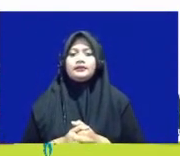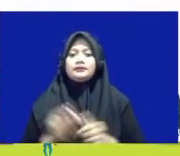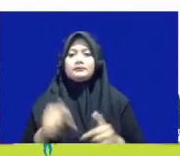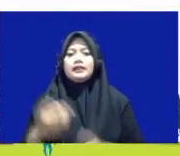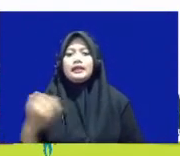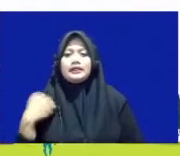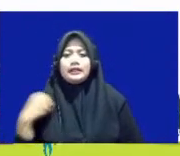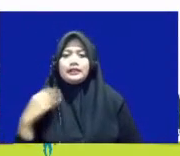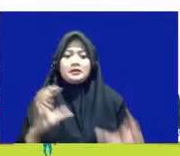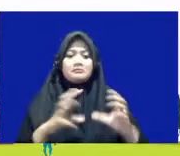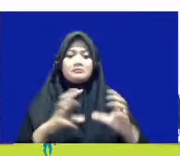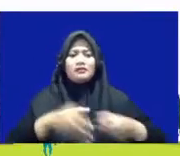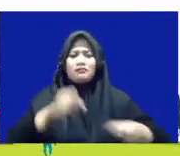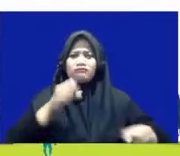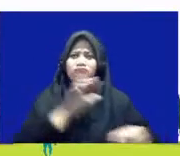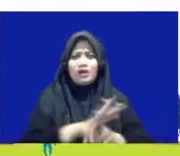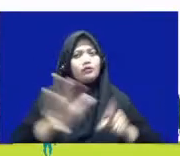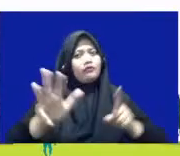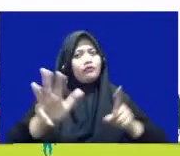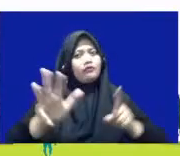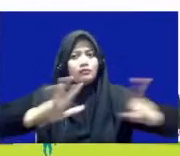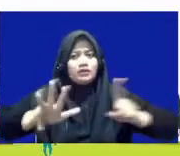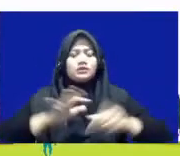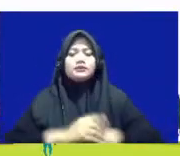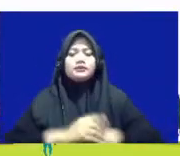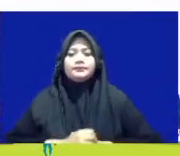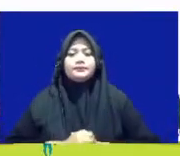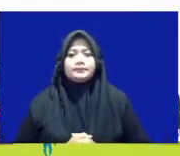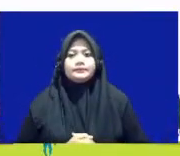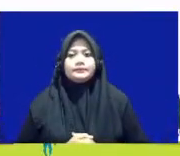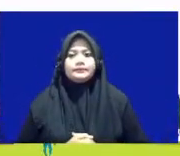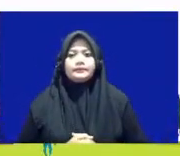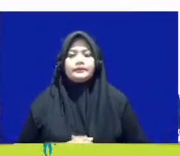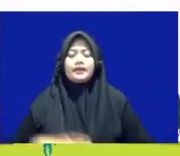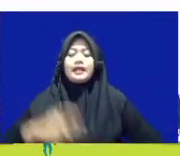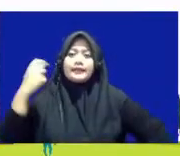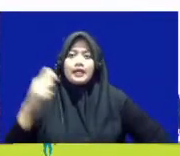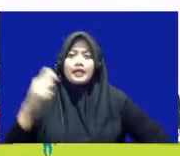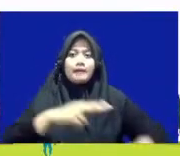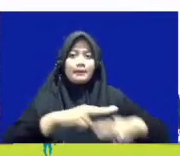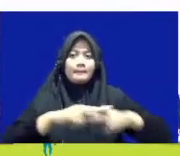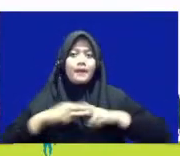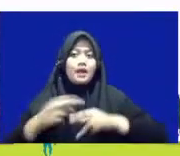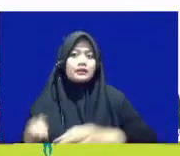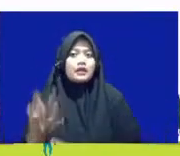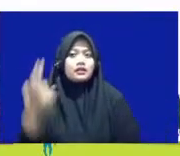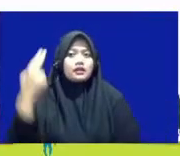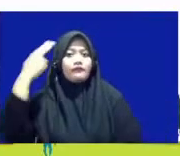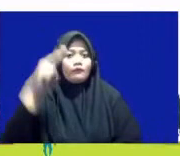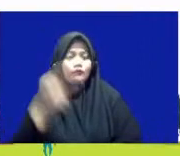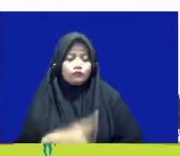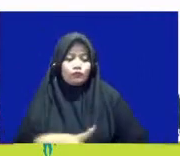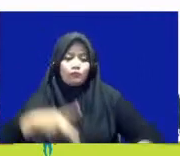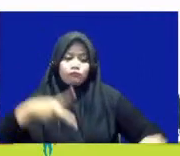Saat ini kita masih di dalam masa pandemi COVID-19. Tagana berperan aktif dalam memutus rantai